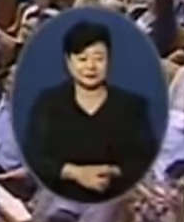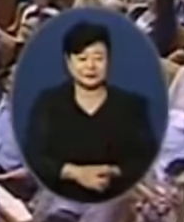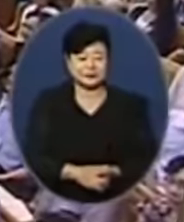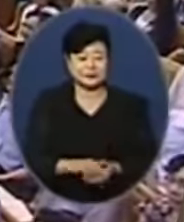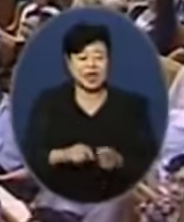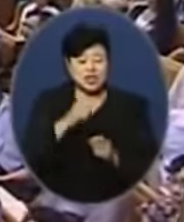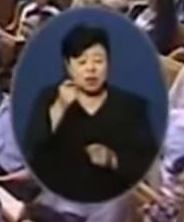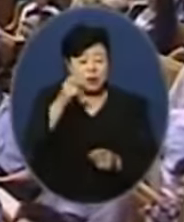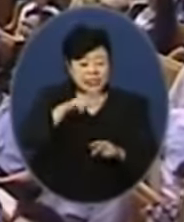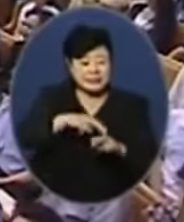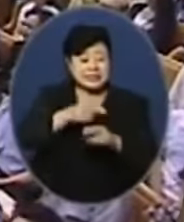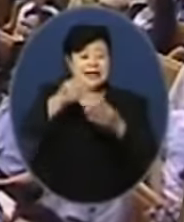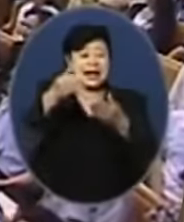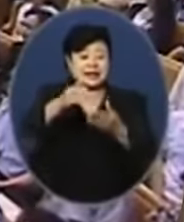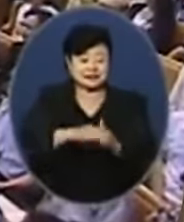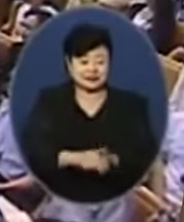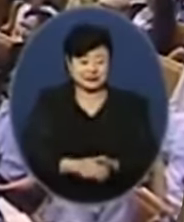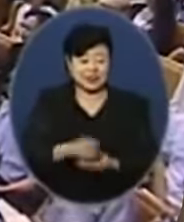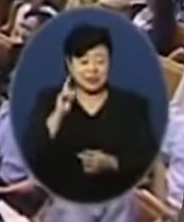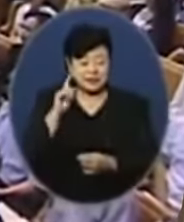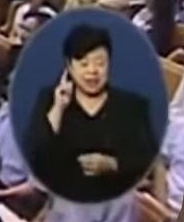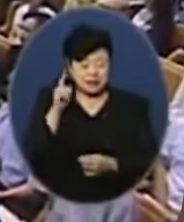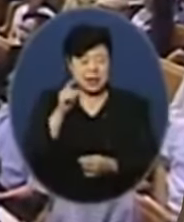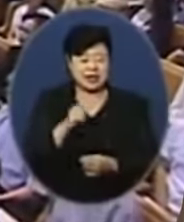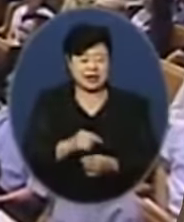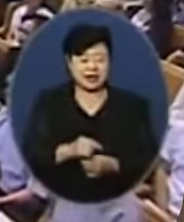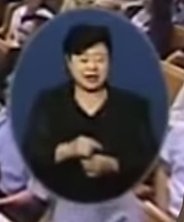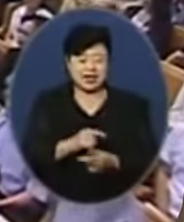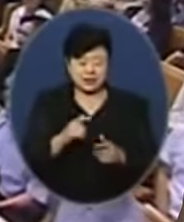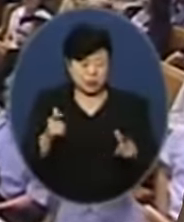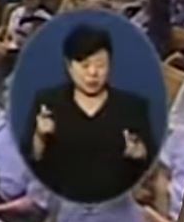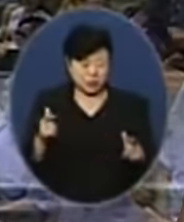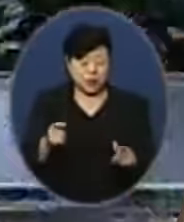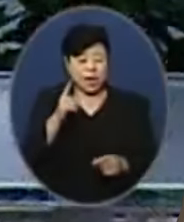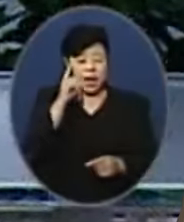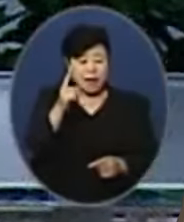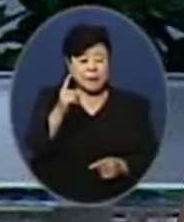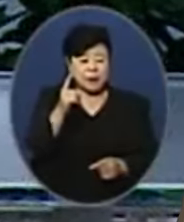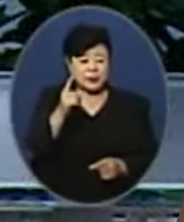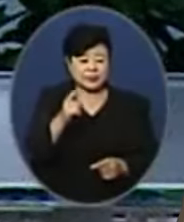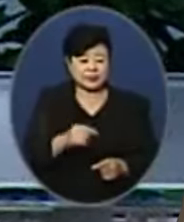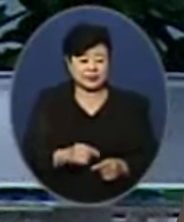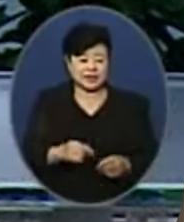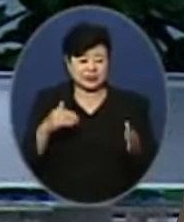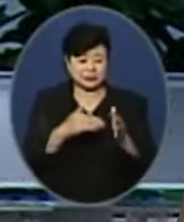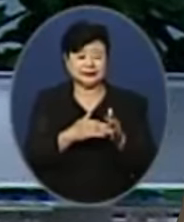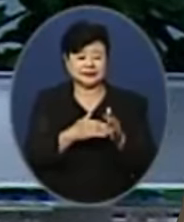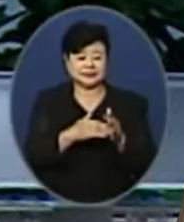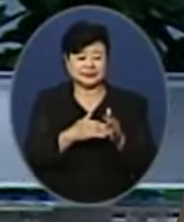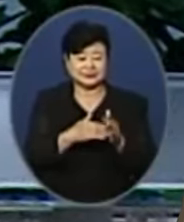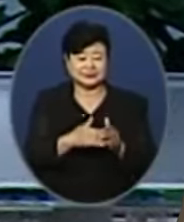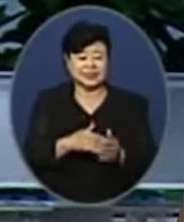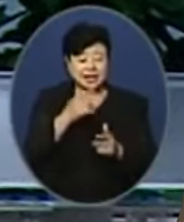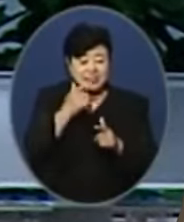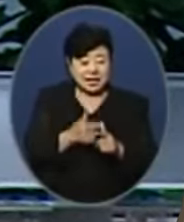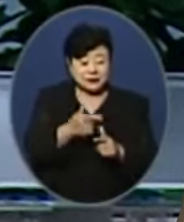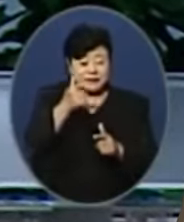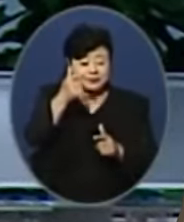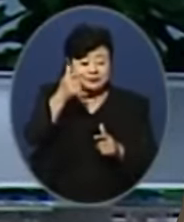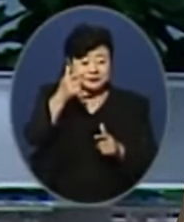보십시오. 영원한 제사입니다. 매일매일 새로 드리는 제사입니다. 한 방에 끝내는 것입니다.